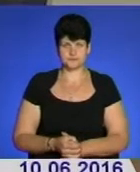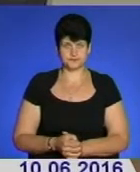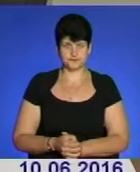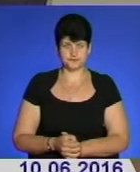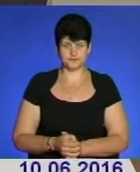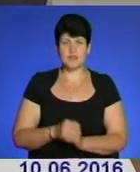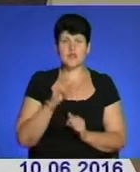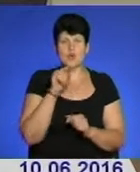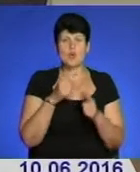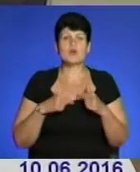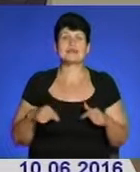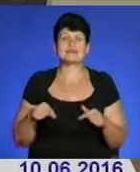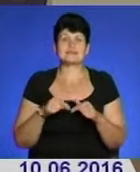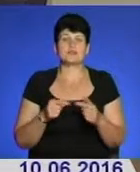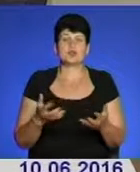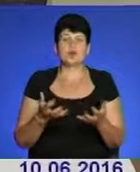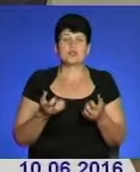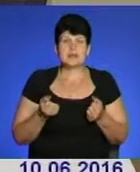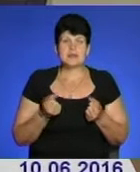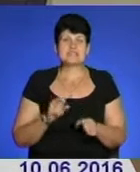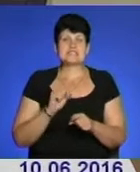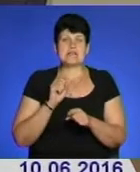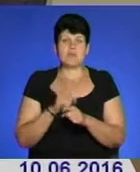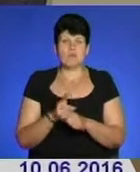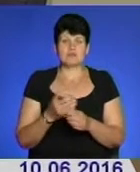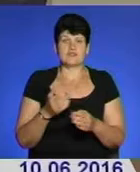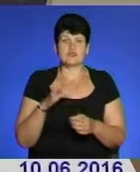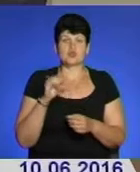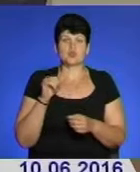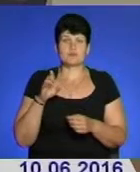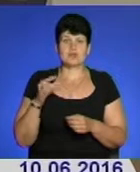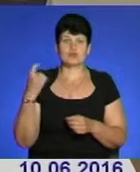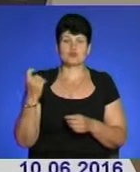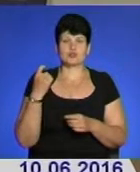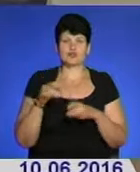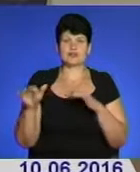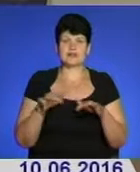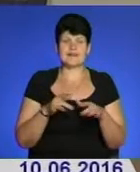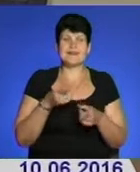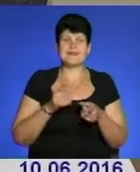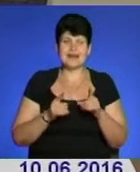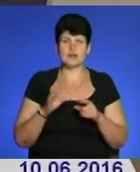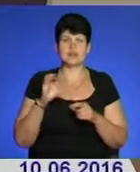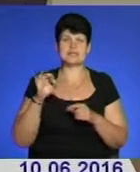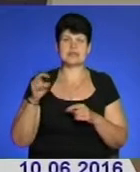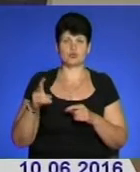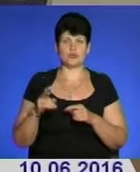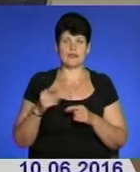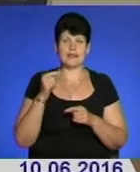Його організатори, отримавши замовлення від суб'єктів господарської діяльності реального сектору